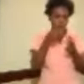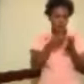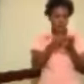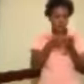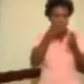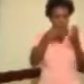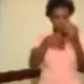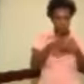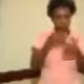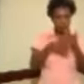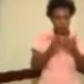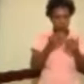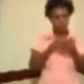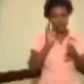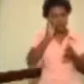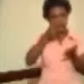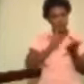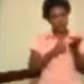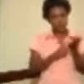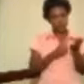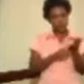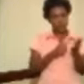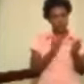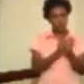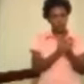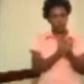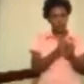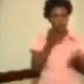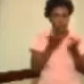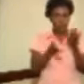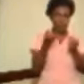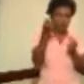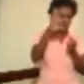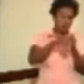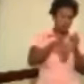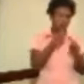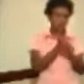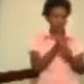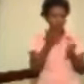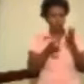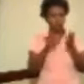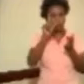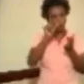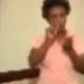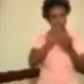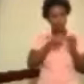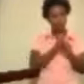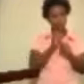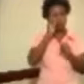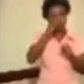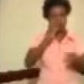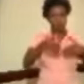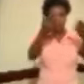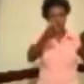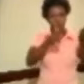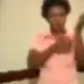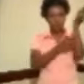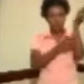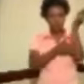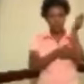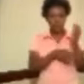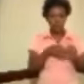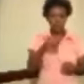eux, et puis, selon les négociations que vous faites, que le 15 ans, que le 20 ans, que le 25 ans, après ça, ils remettent pays à lui. Donc, c'est pour me dire, nous, que